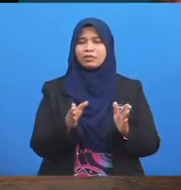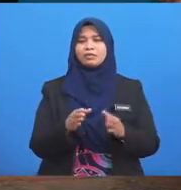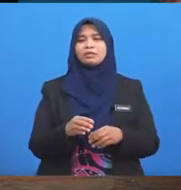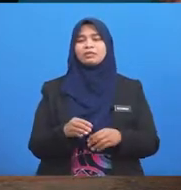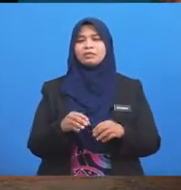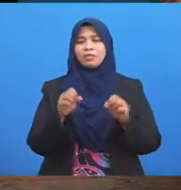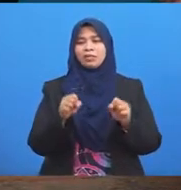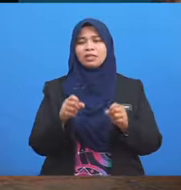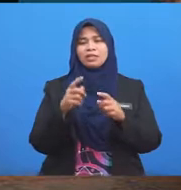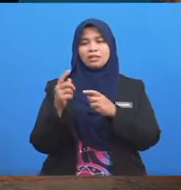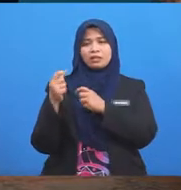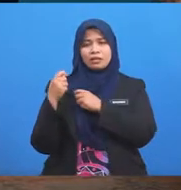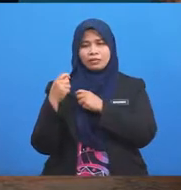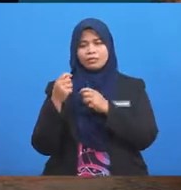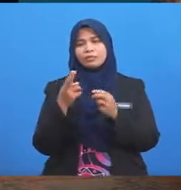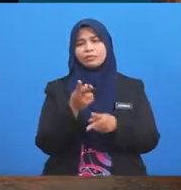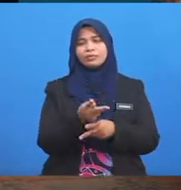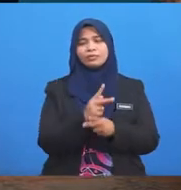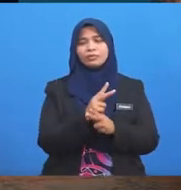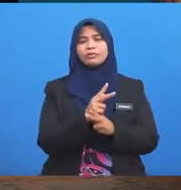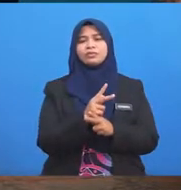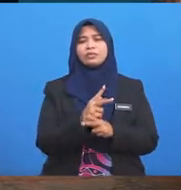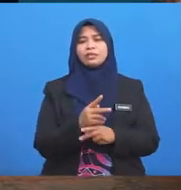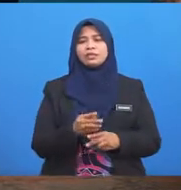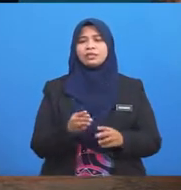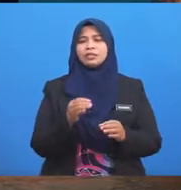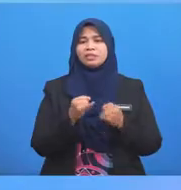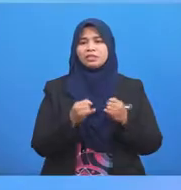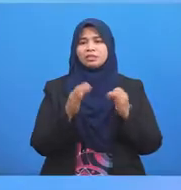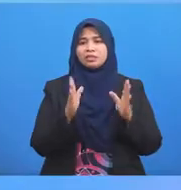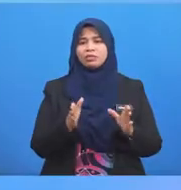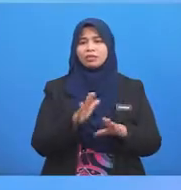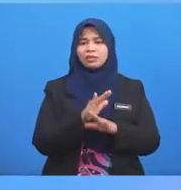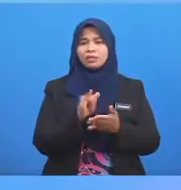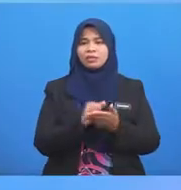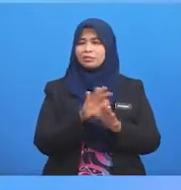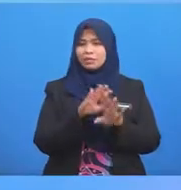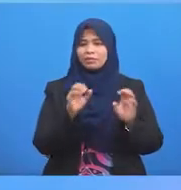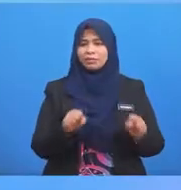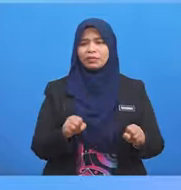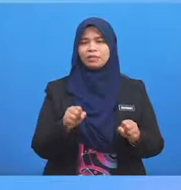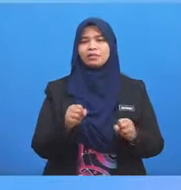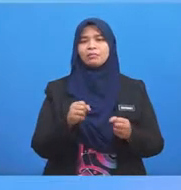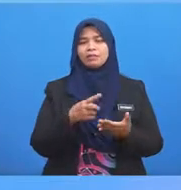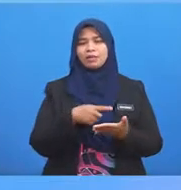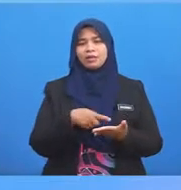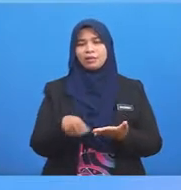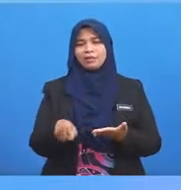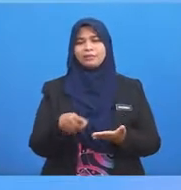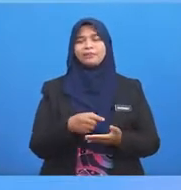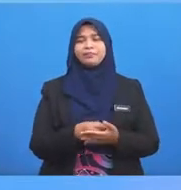mampu lagi membayar hutangnya pada waktu yang ditetapkan. Murid-murid, Al-Kafalah